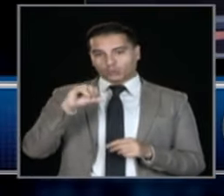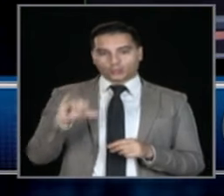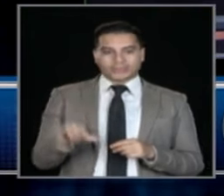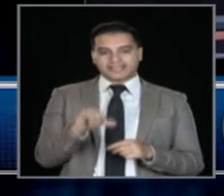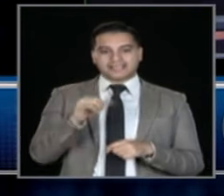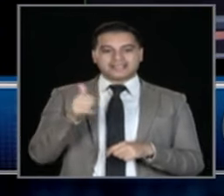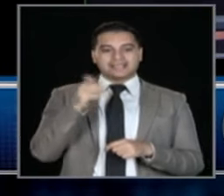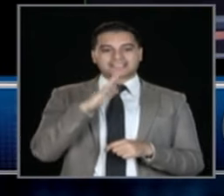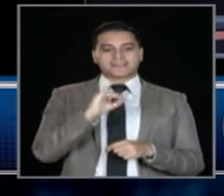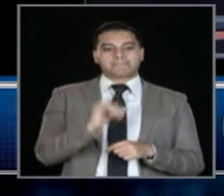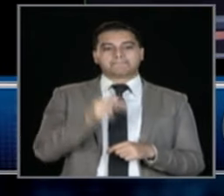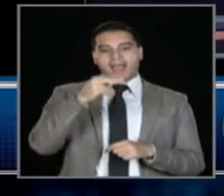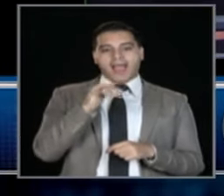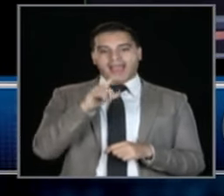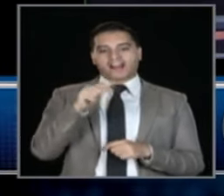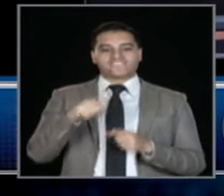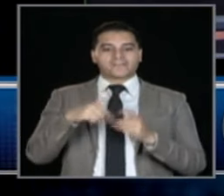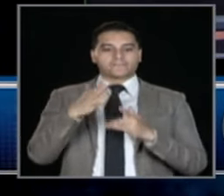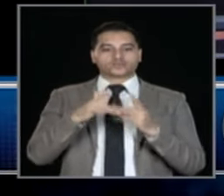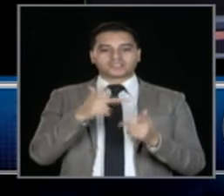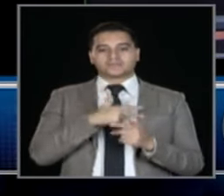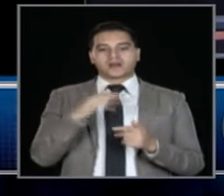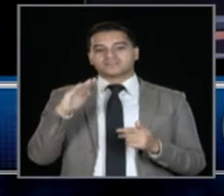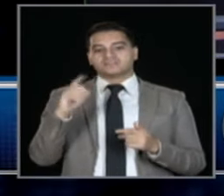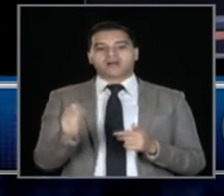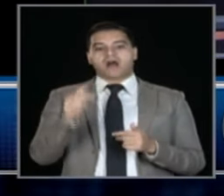في مسلسل سرايا عابدين، فمن هو؟